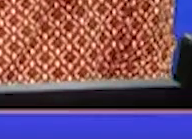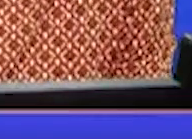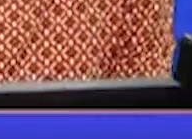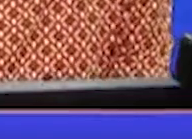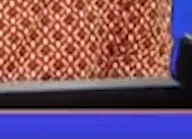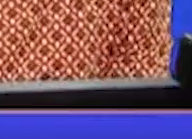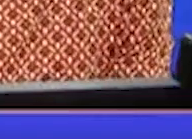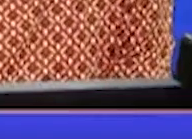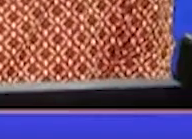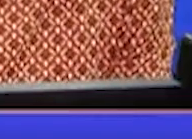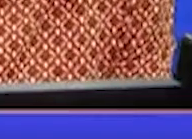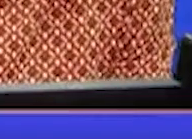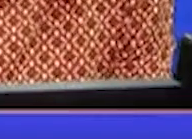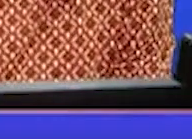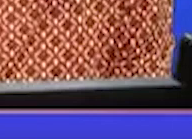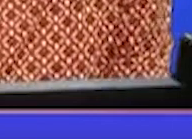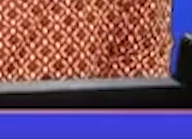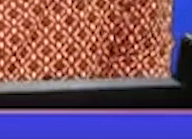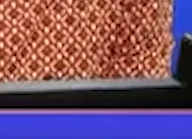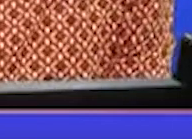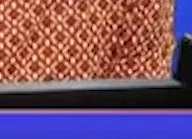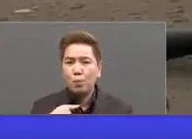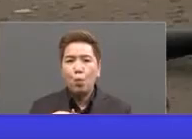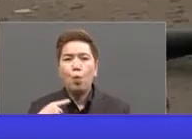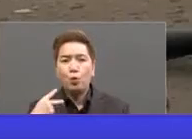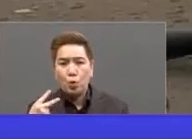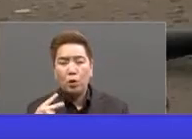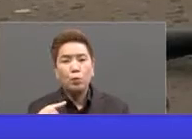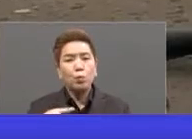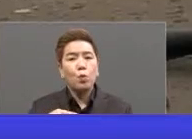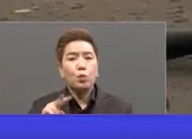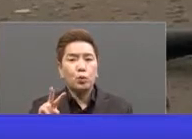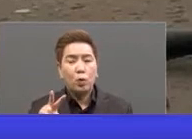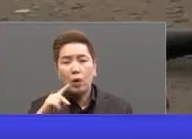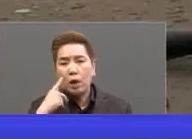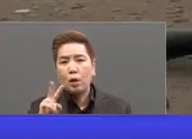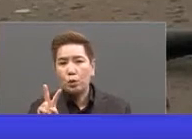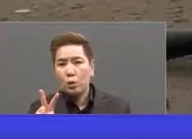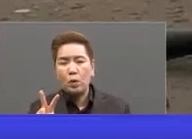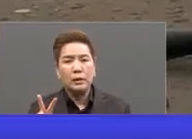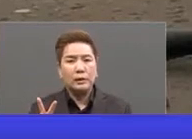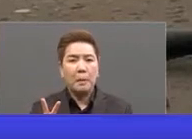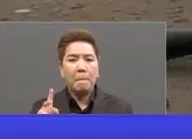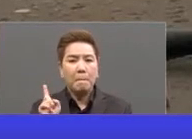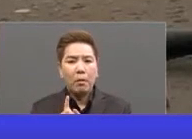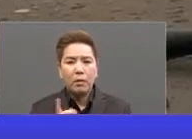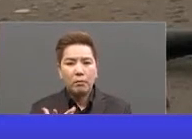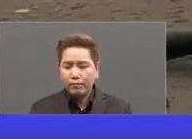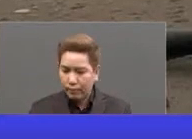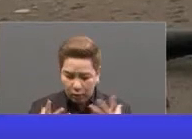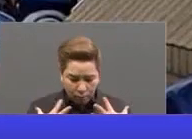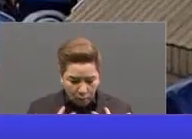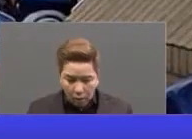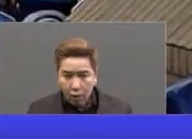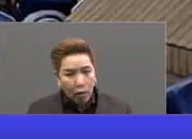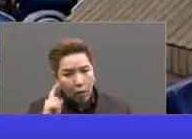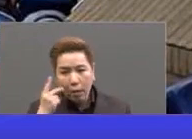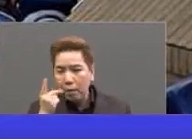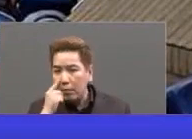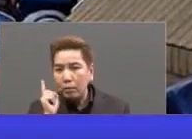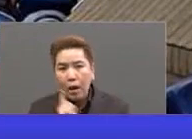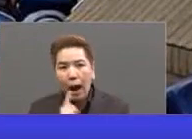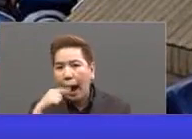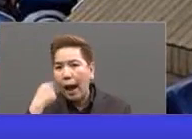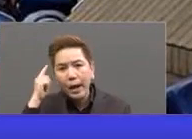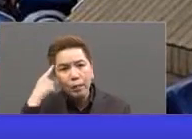ผู้เสียชีวิตค่ะแล้วก็ได้รับบาดเจ็บบ้านเรือนประชาชนได้รับความเสียหายเป็นจำนวนมากทางด้านของท่านนายกรัฐมนตรีค่ะ